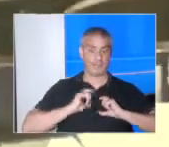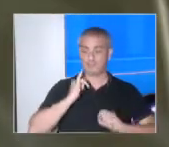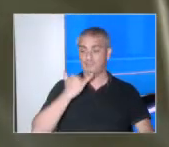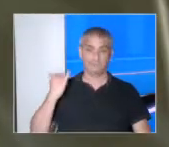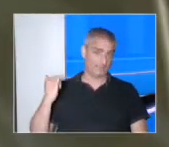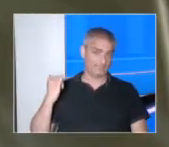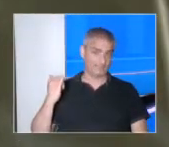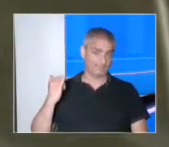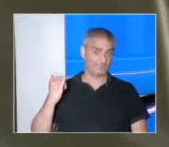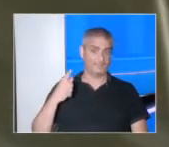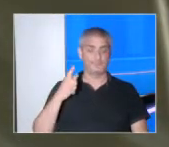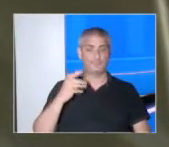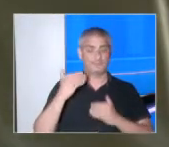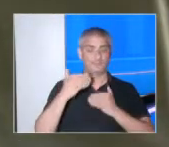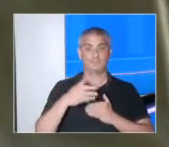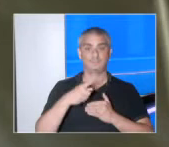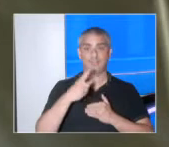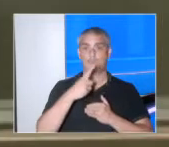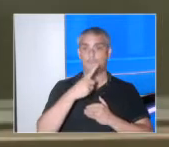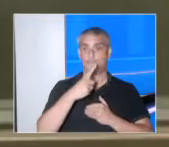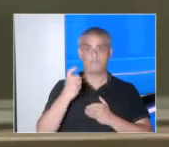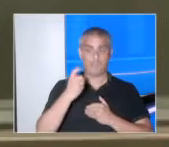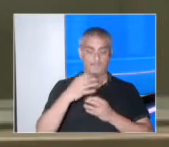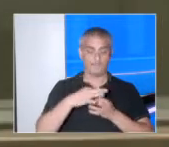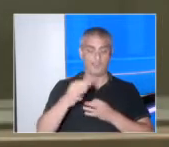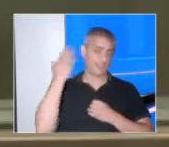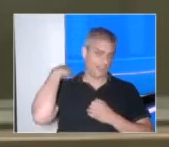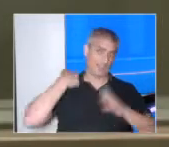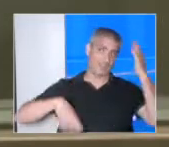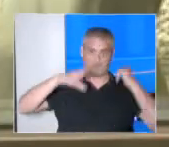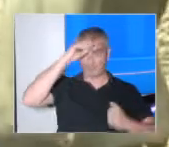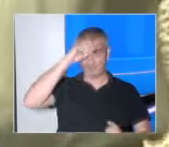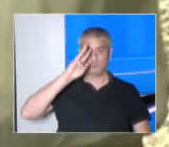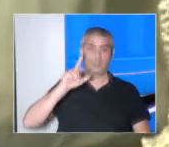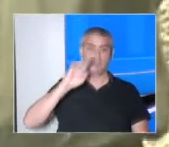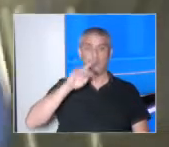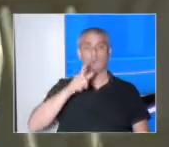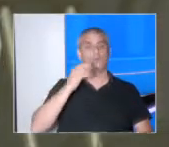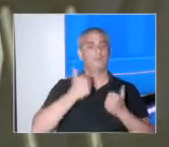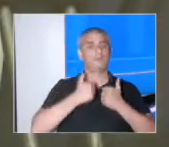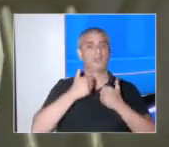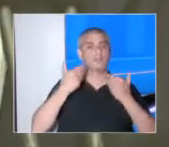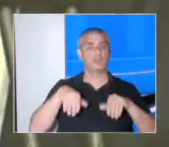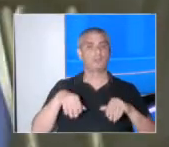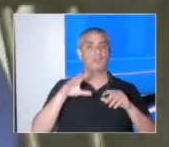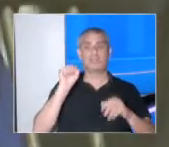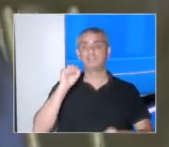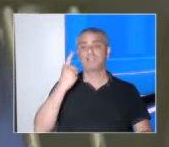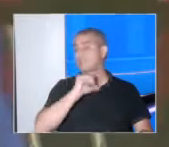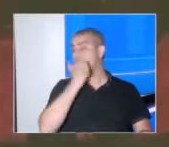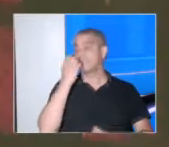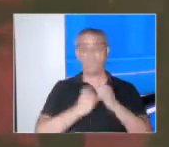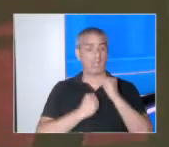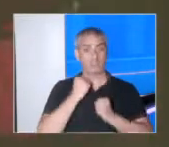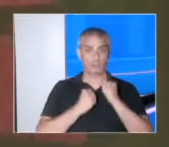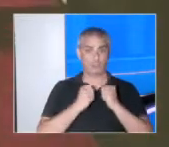הזהב במקצה ה-100 מטר גב לגברים. שלבי מתחרה בקטגוריית הנכות S1 שנחשבת לקשה